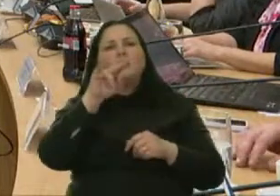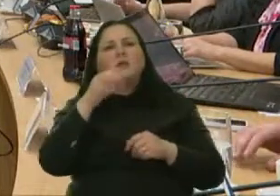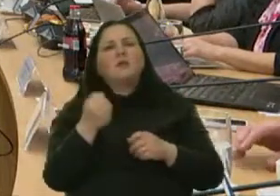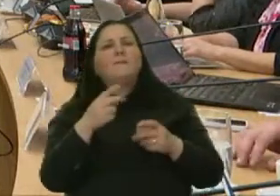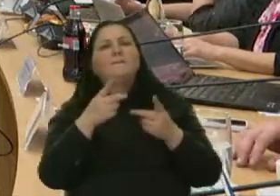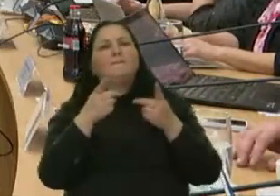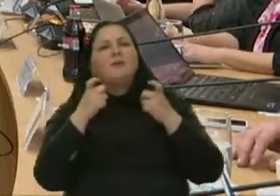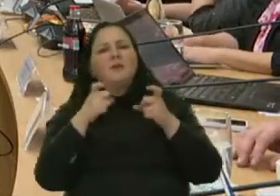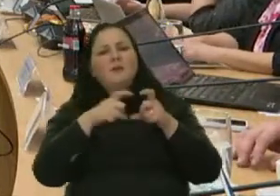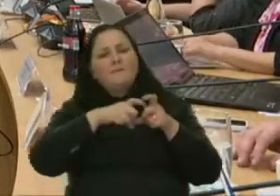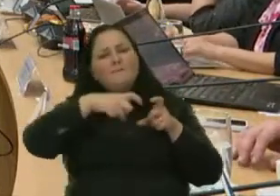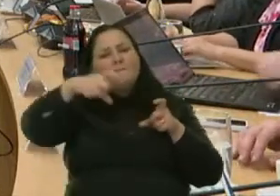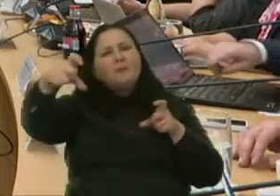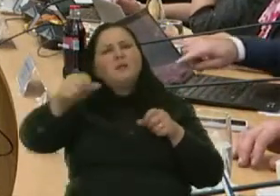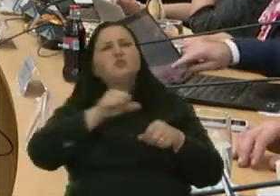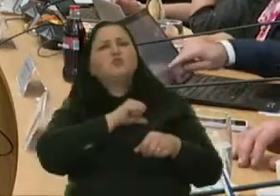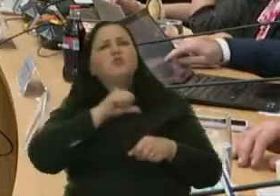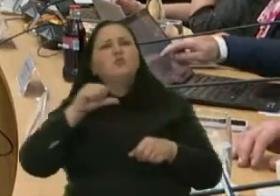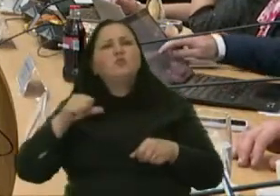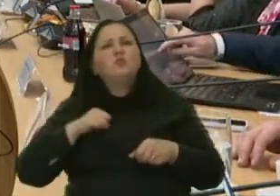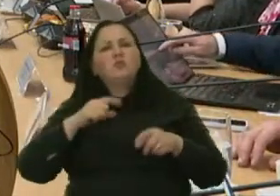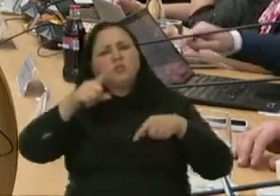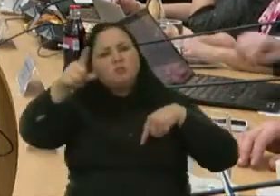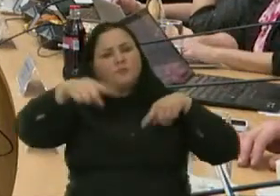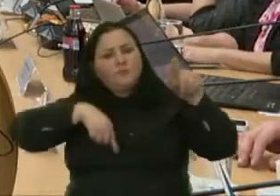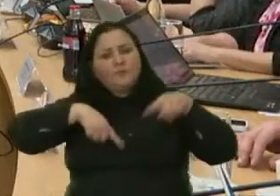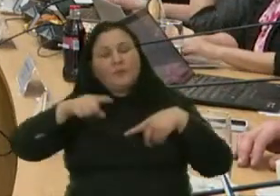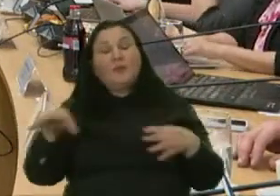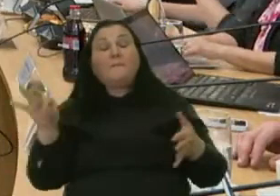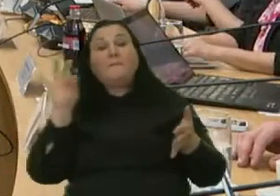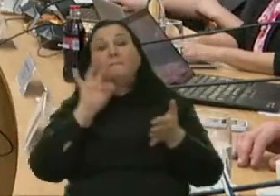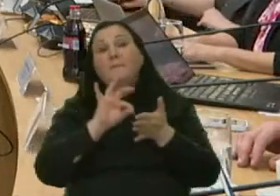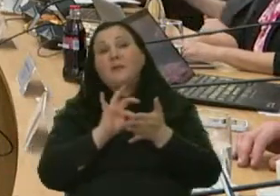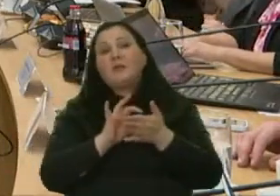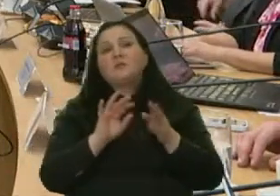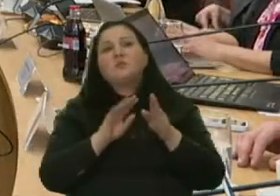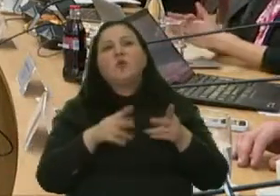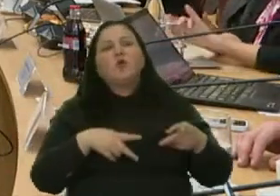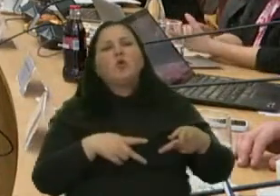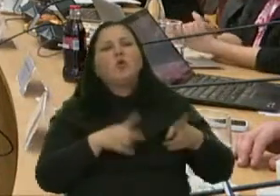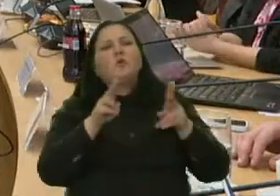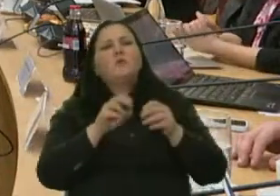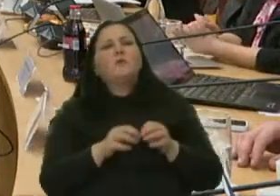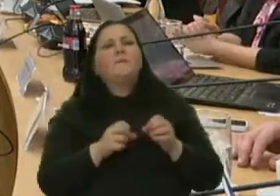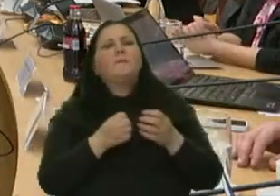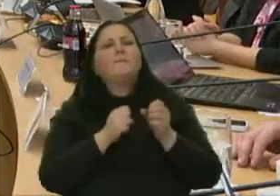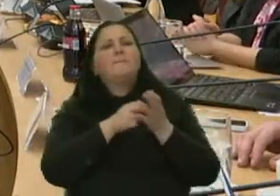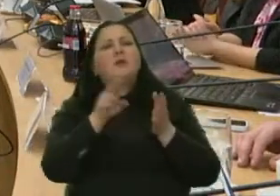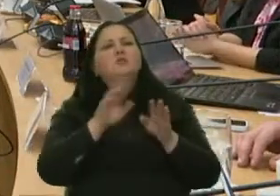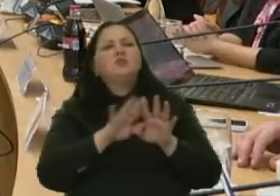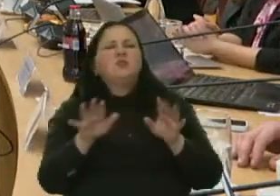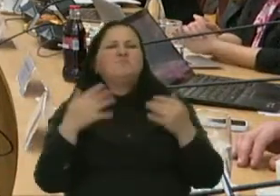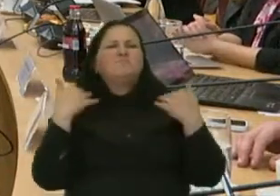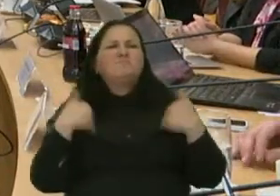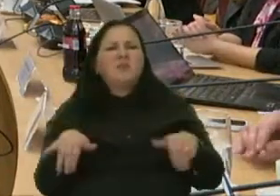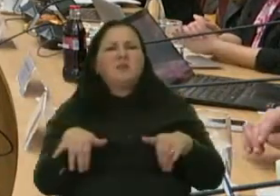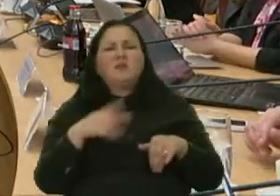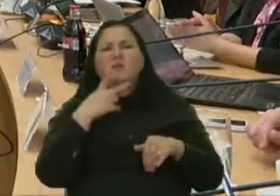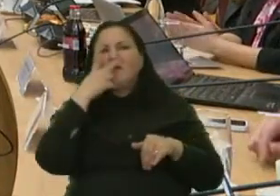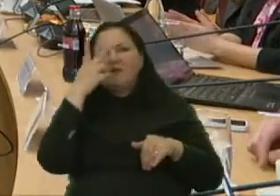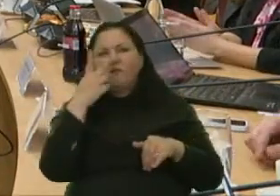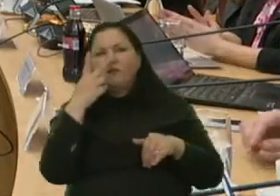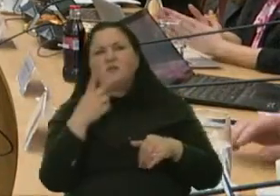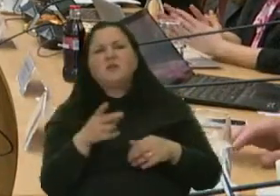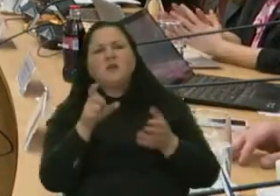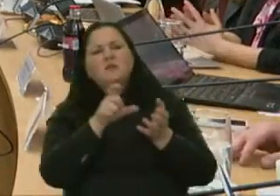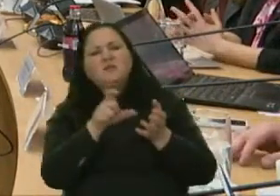unice de transport pe ambele sensuri de mers în prezent din păcate Coridorul funcționează deficitar având în vedere segmentele